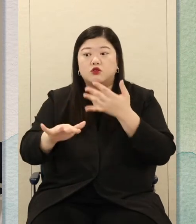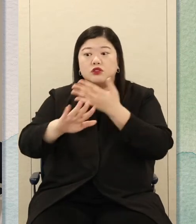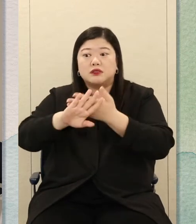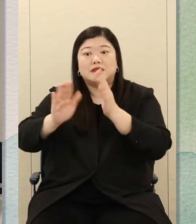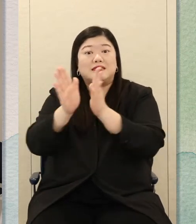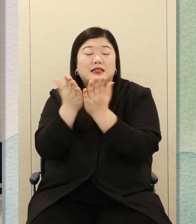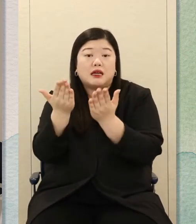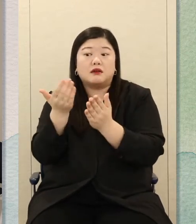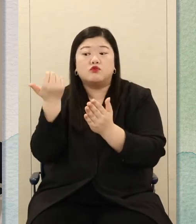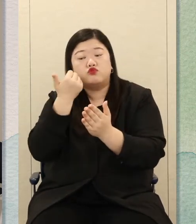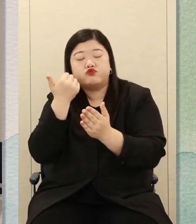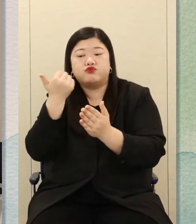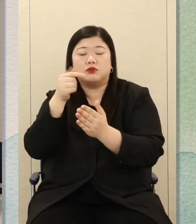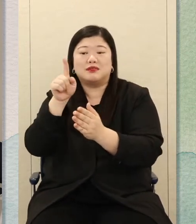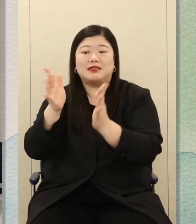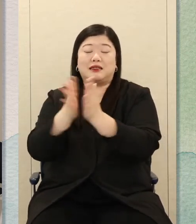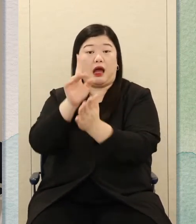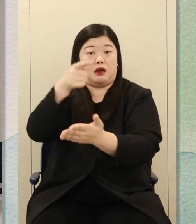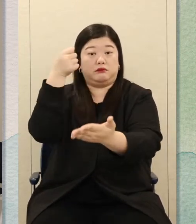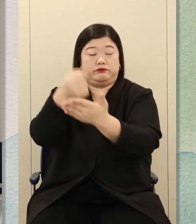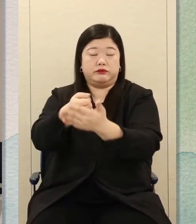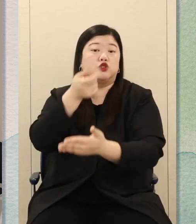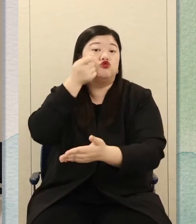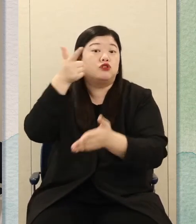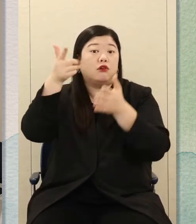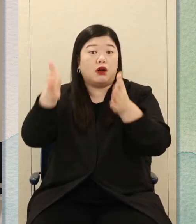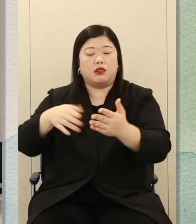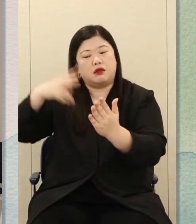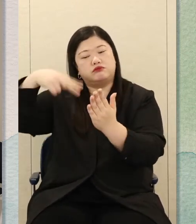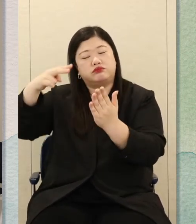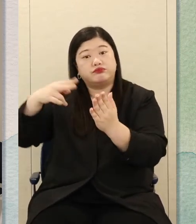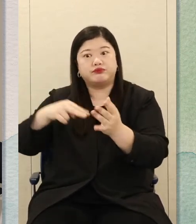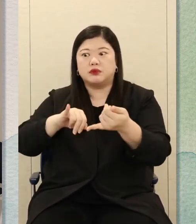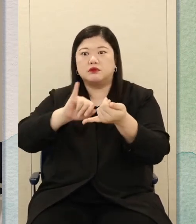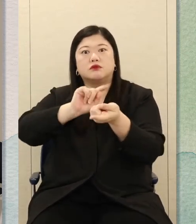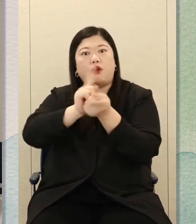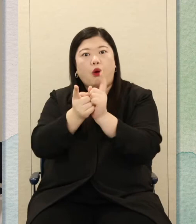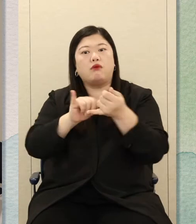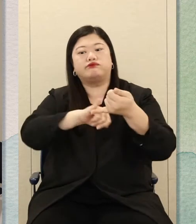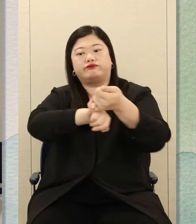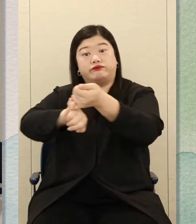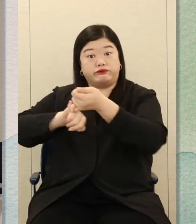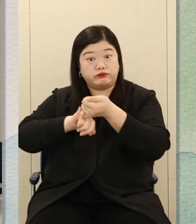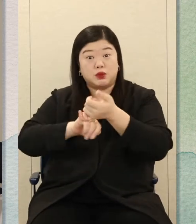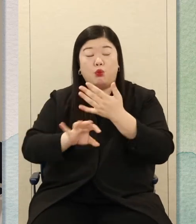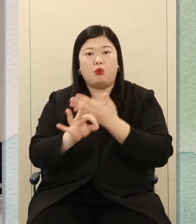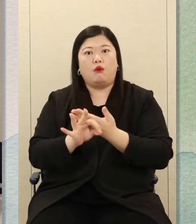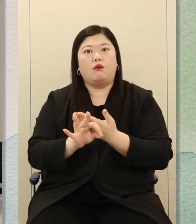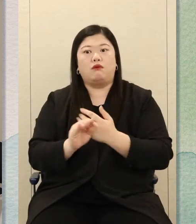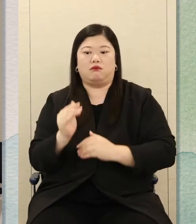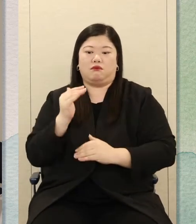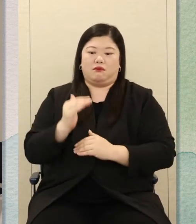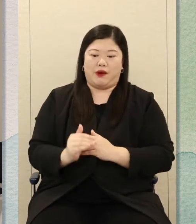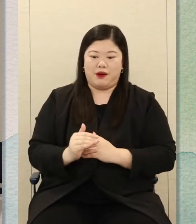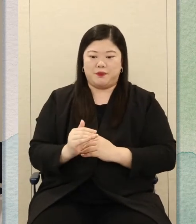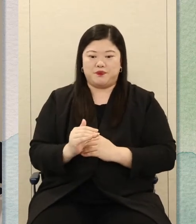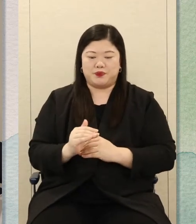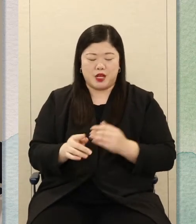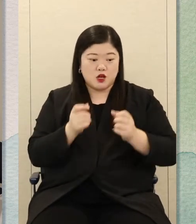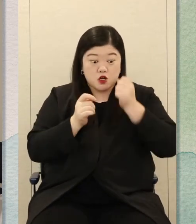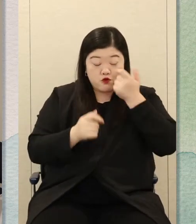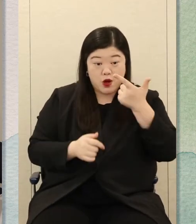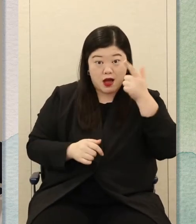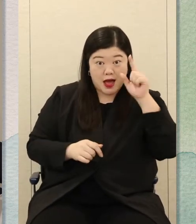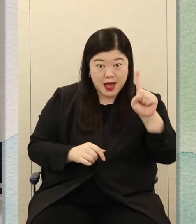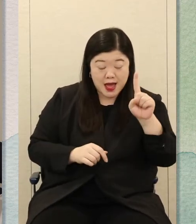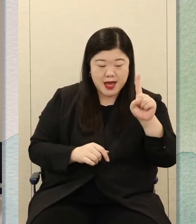거죠. 6개월 걸려요. 제대로 읽으면. 그러니까 그런 총균세 읽기 모임 이런 것들 하면서 성취를 확인해가면서